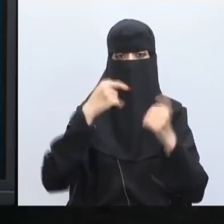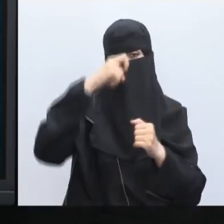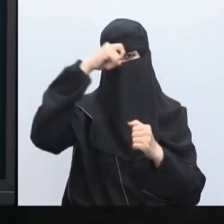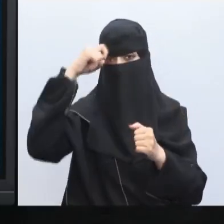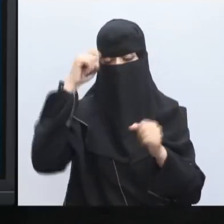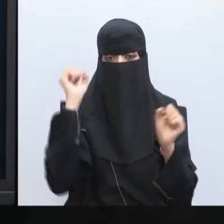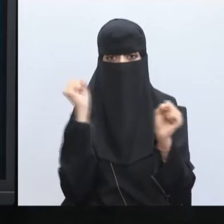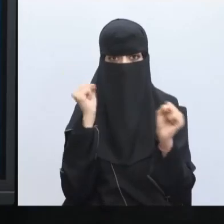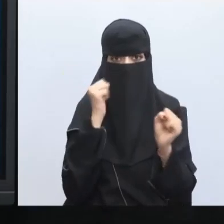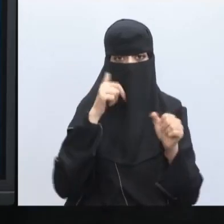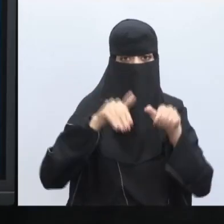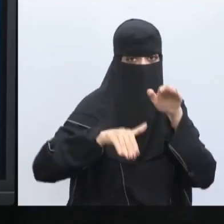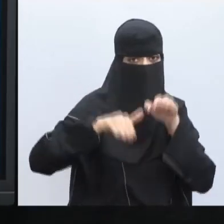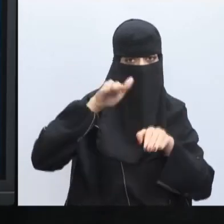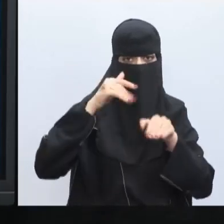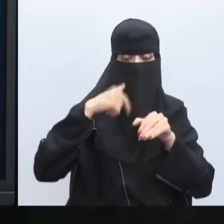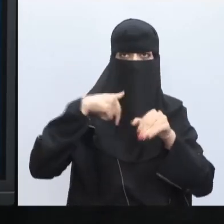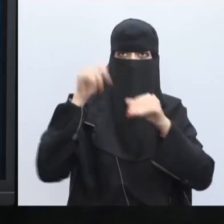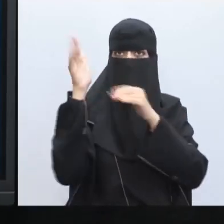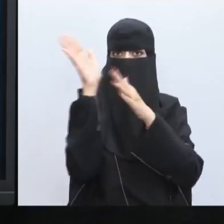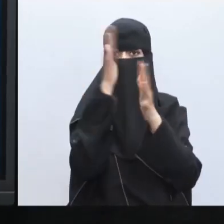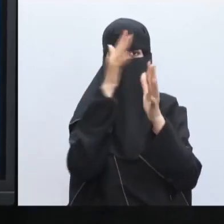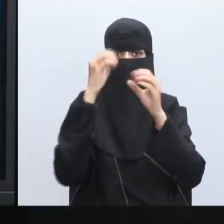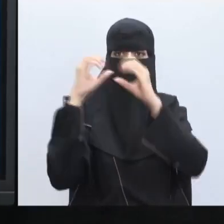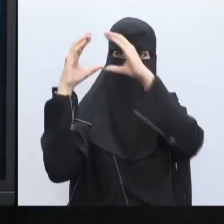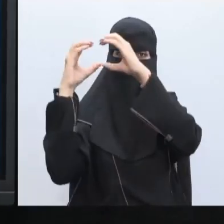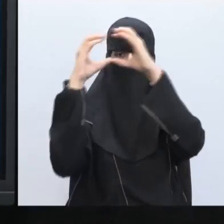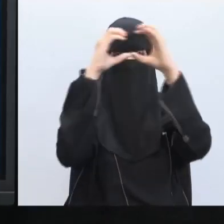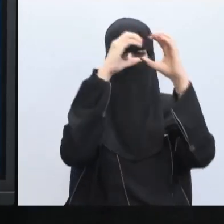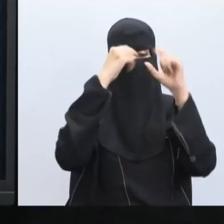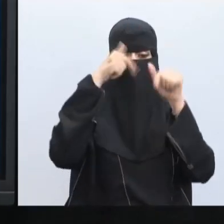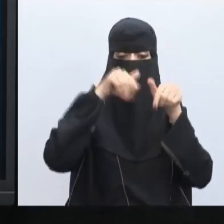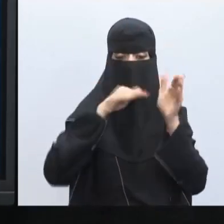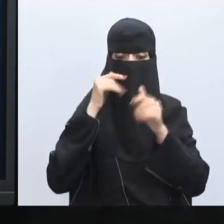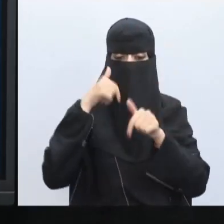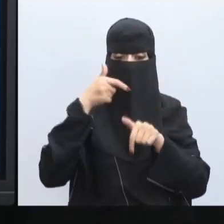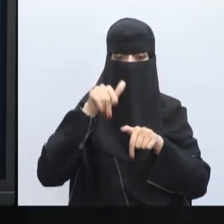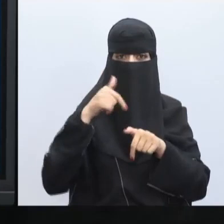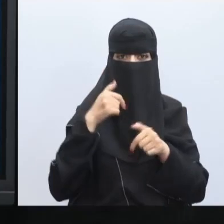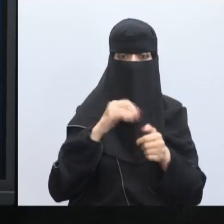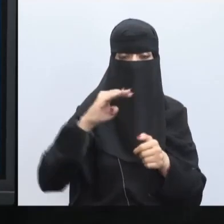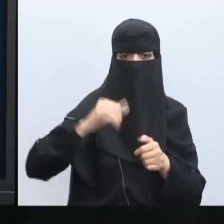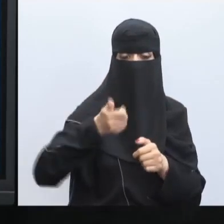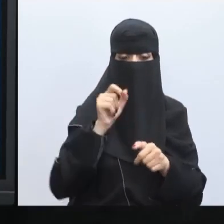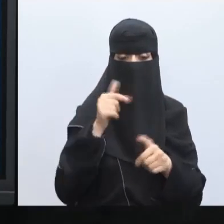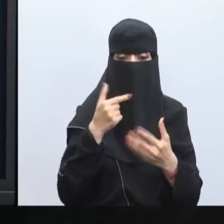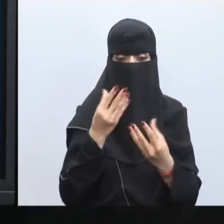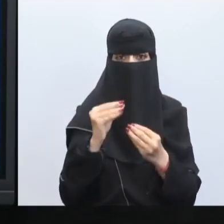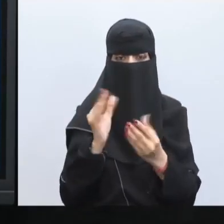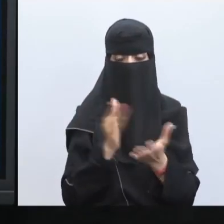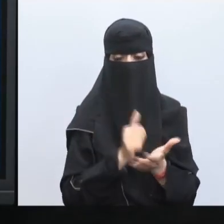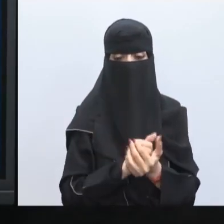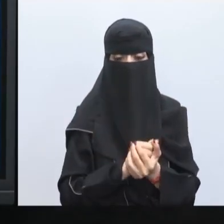نقول مثلا صحو او قائم او جاف او